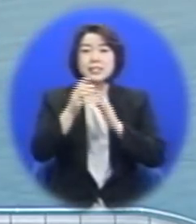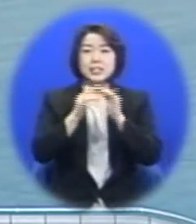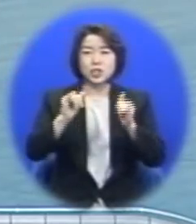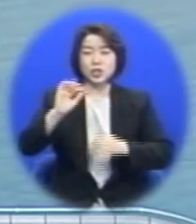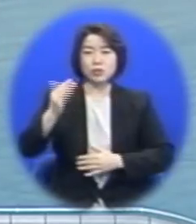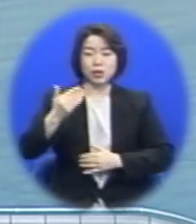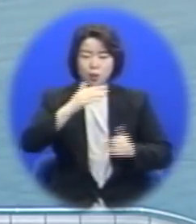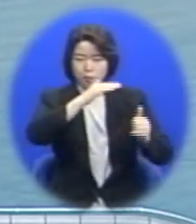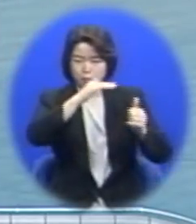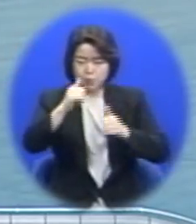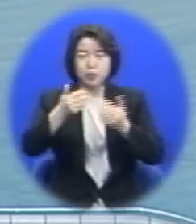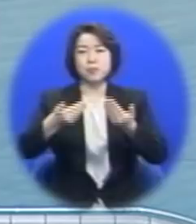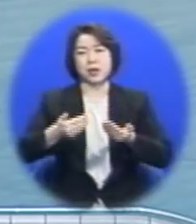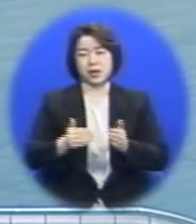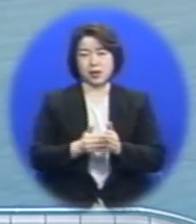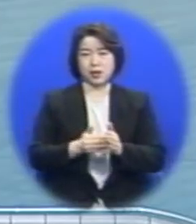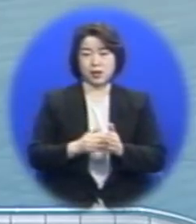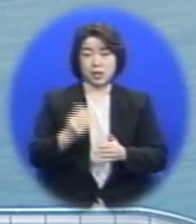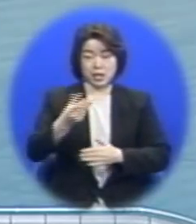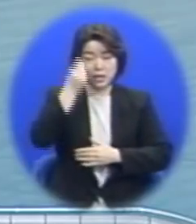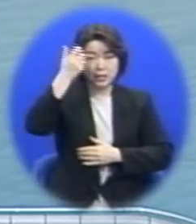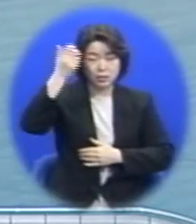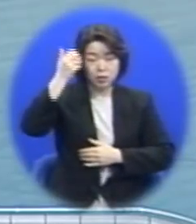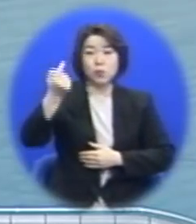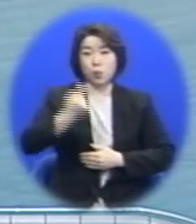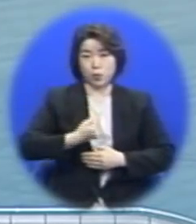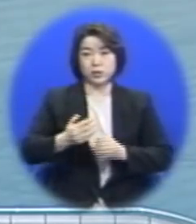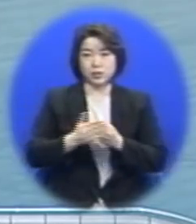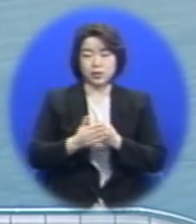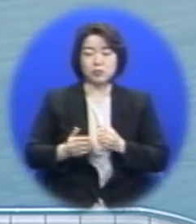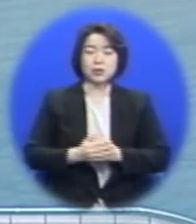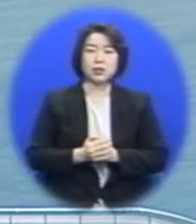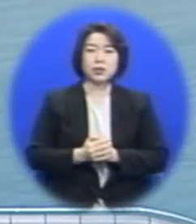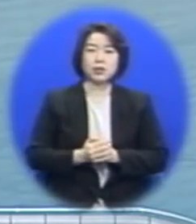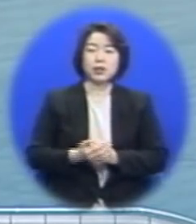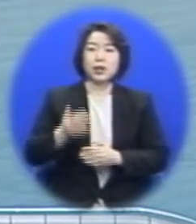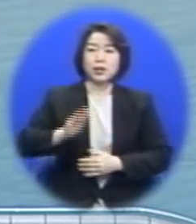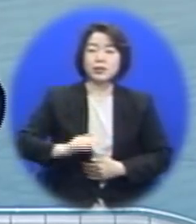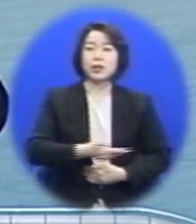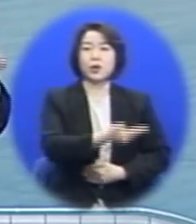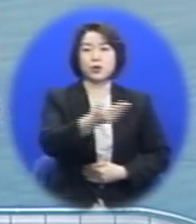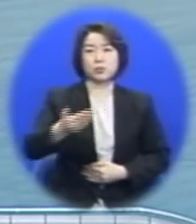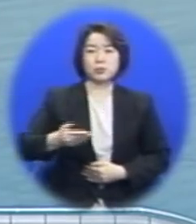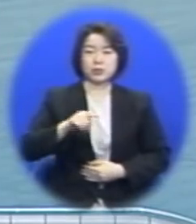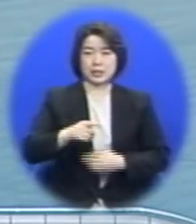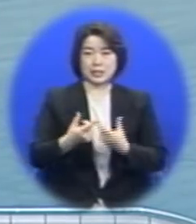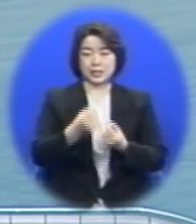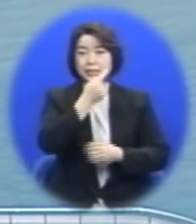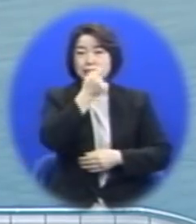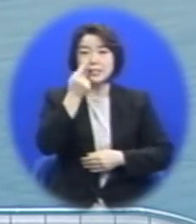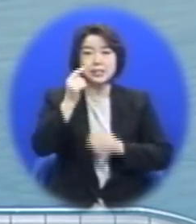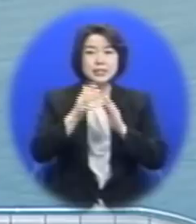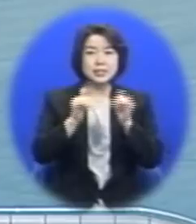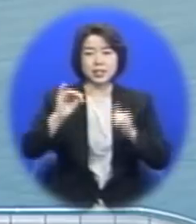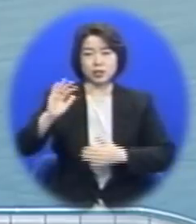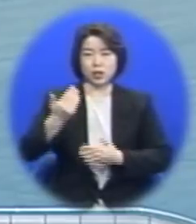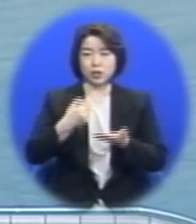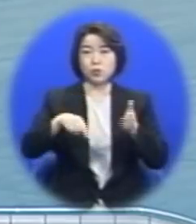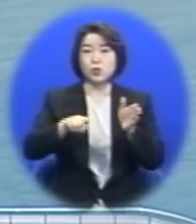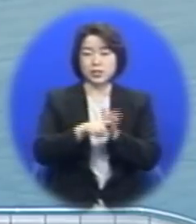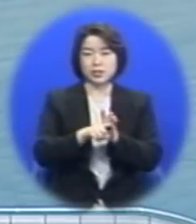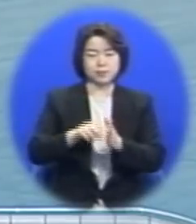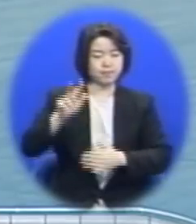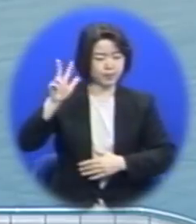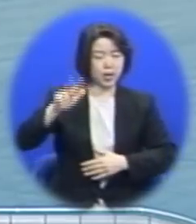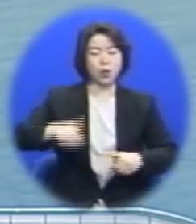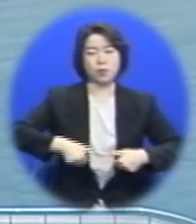부름을 받은 겁니다. 성령께서 오셨으니까. 근데 여러분 이렇게 증인이 되려면 각오할 게 하나